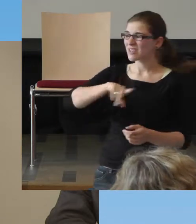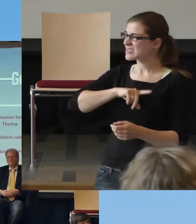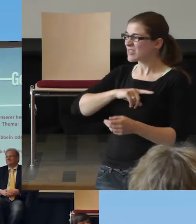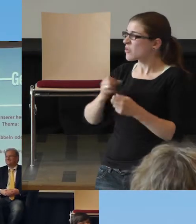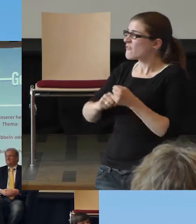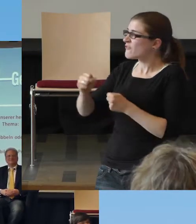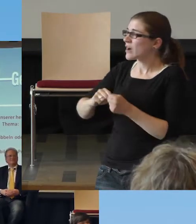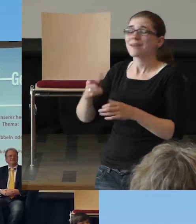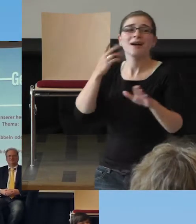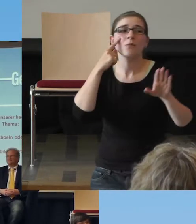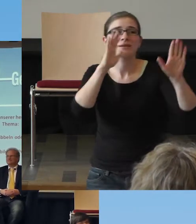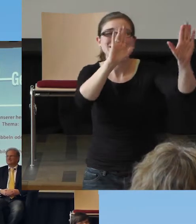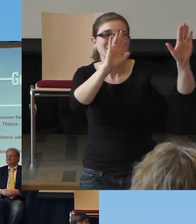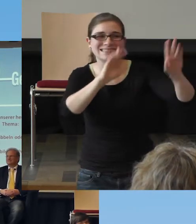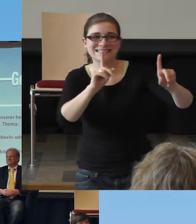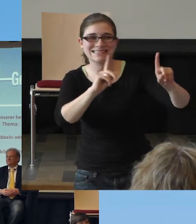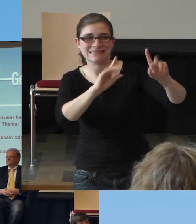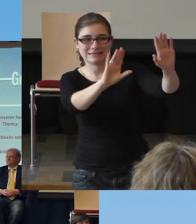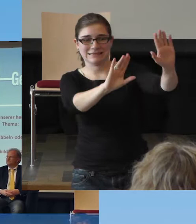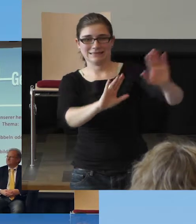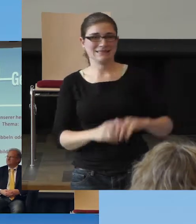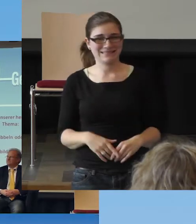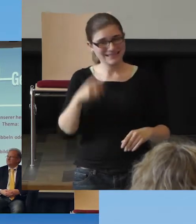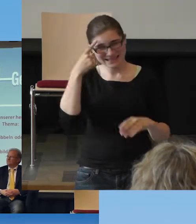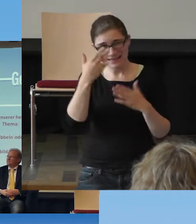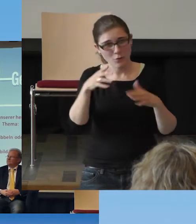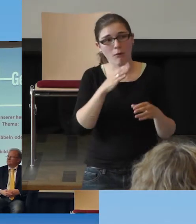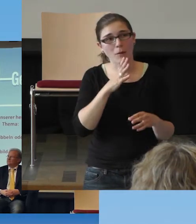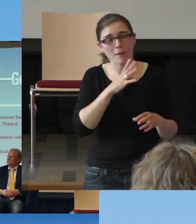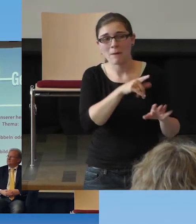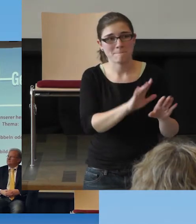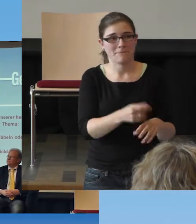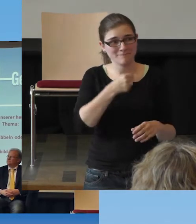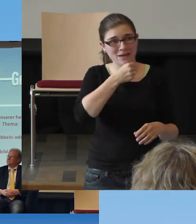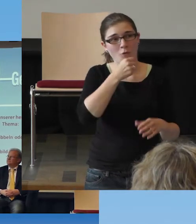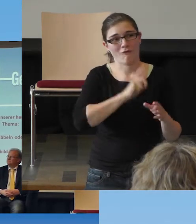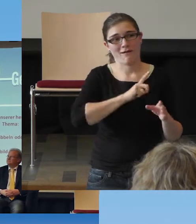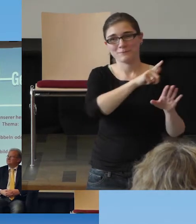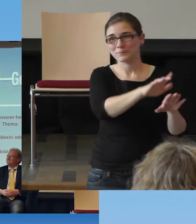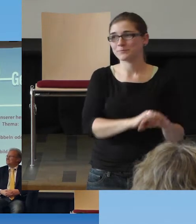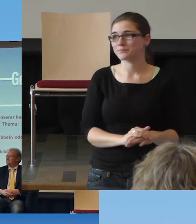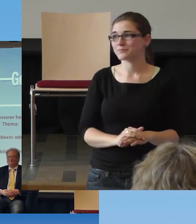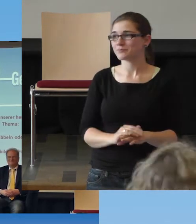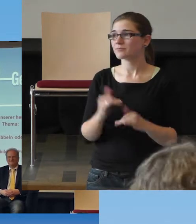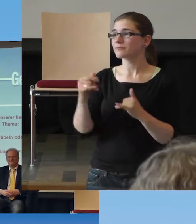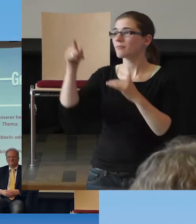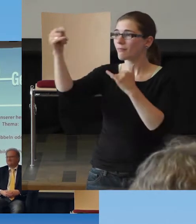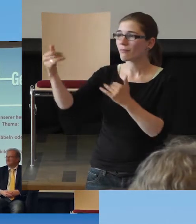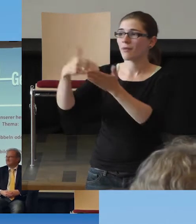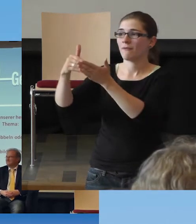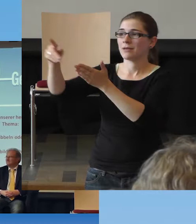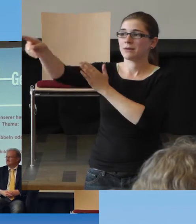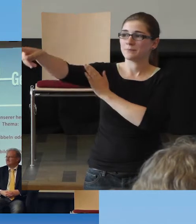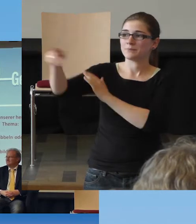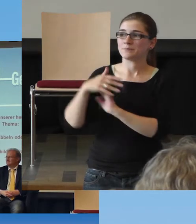Moment bitte, bitte, nicht ohne Mikrofon, das hat keinen Sinn. Ich bin hier drüben auf der Fensterseite im Augenblick, kommen wir zur nächsten